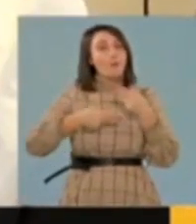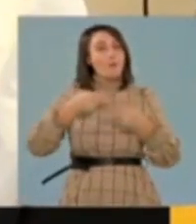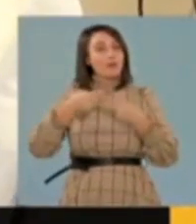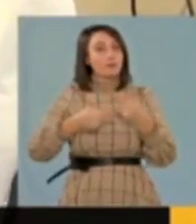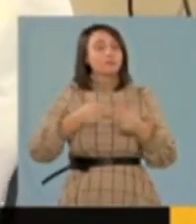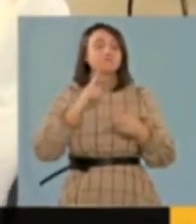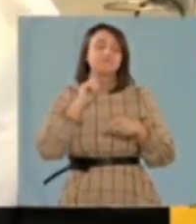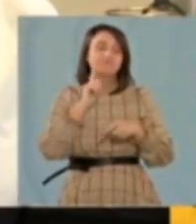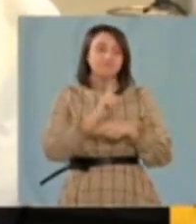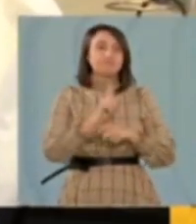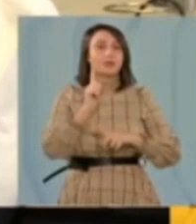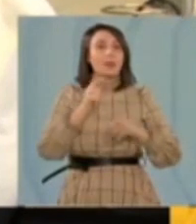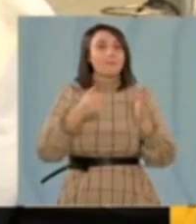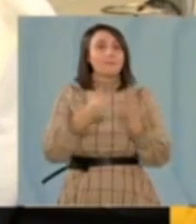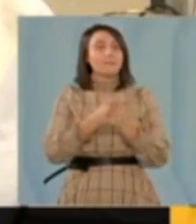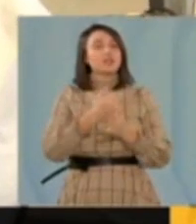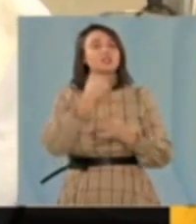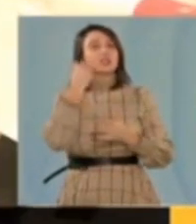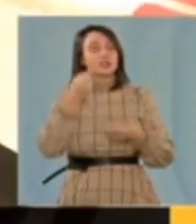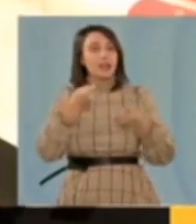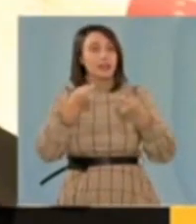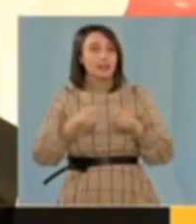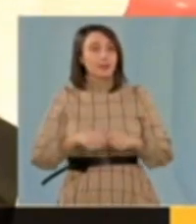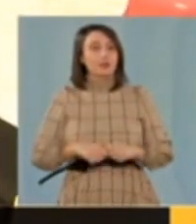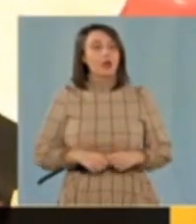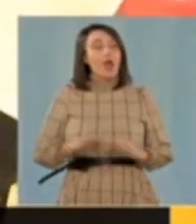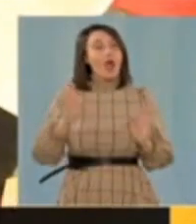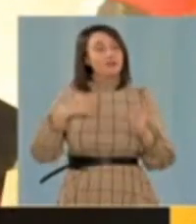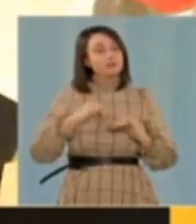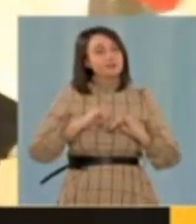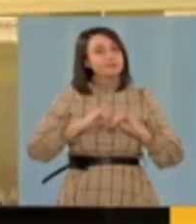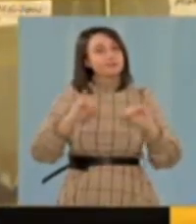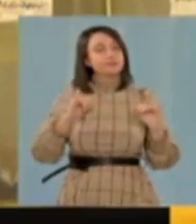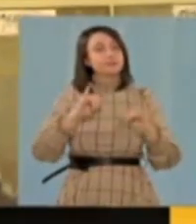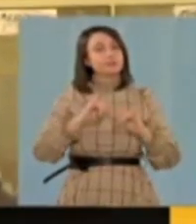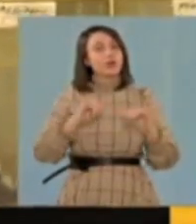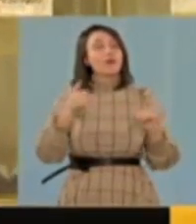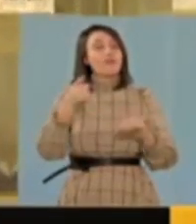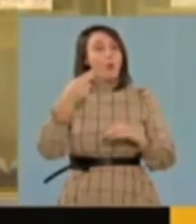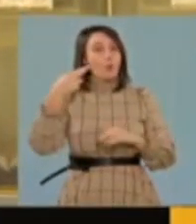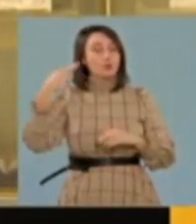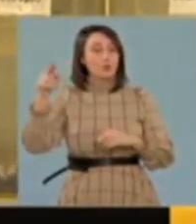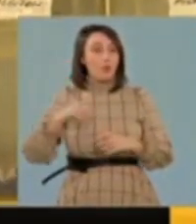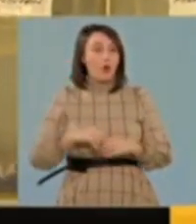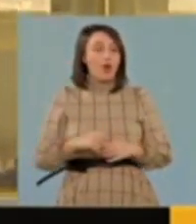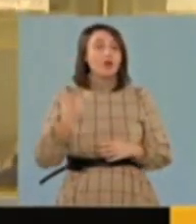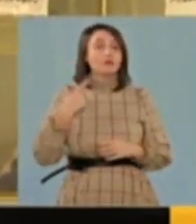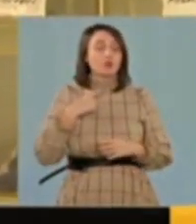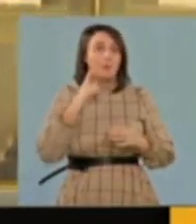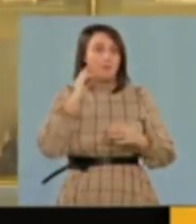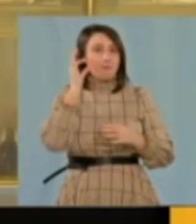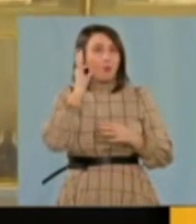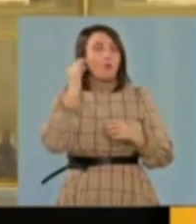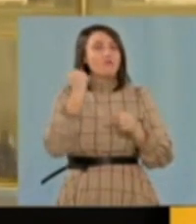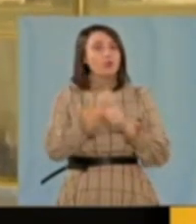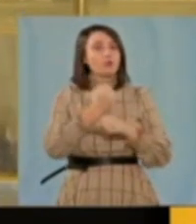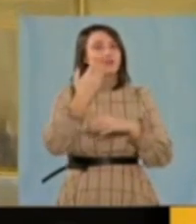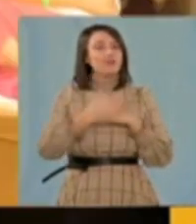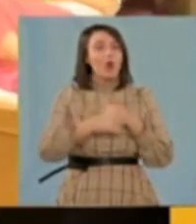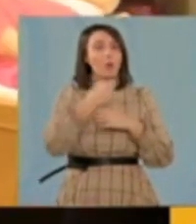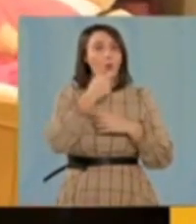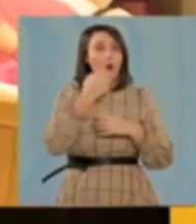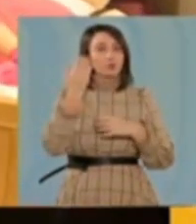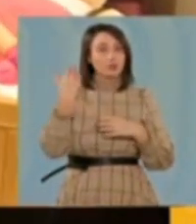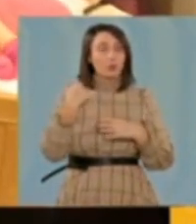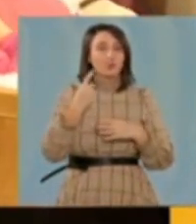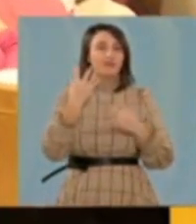însă mai avem totuși până ca acesta să se termine. Avem un trend ascendent și el va continua. Era o prognoză făcută încă de la finalul anului